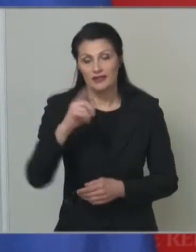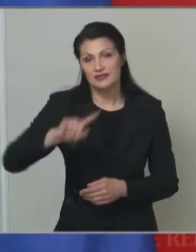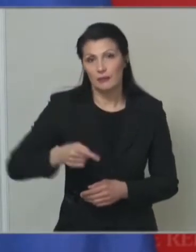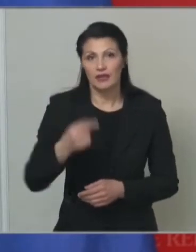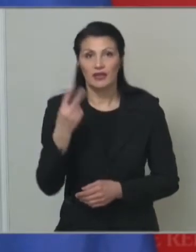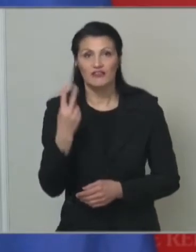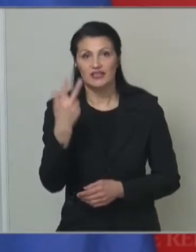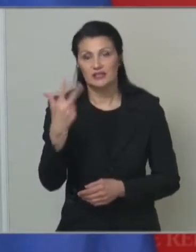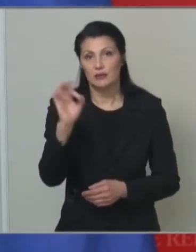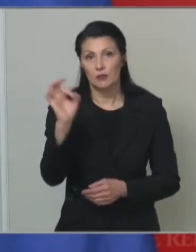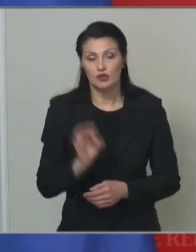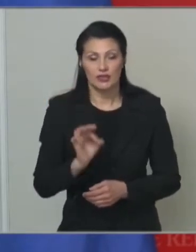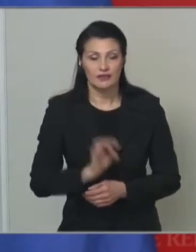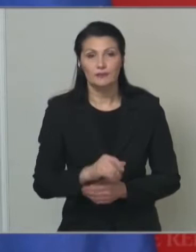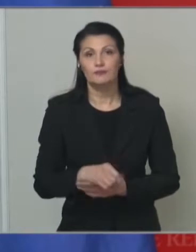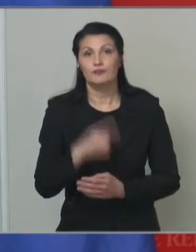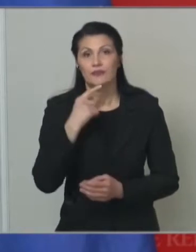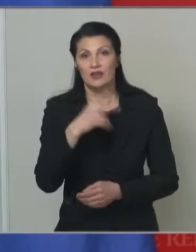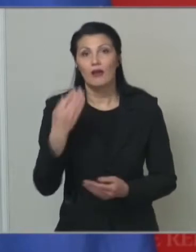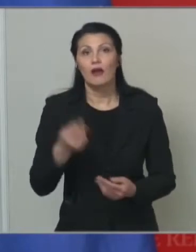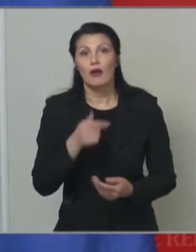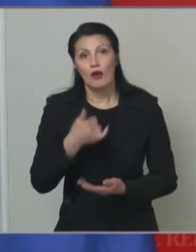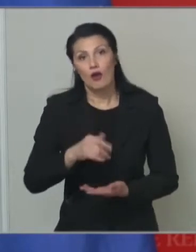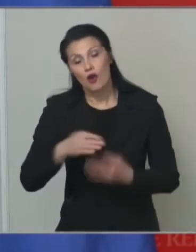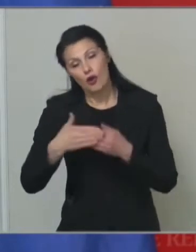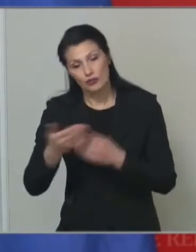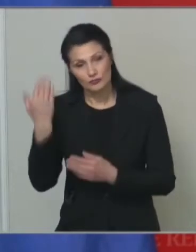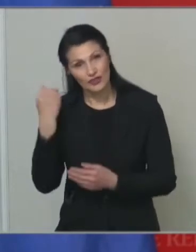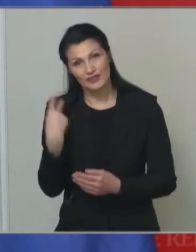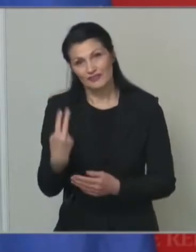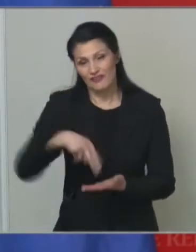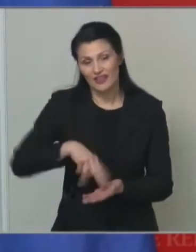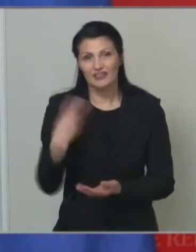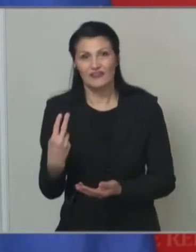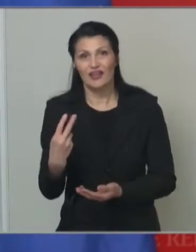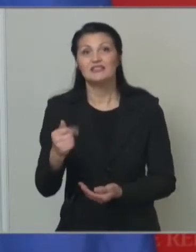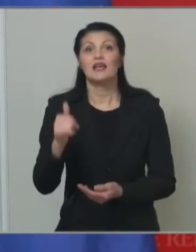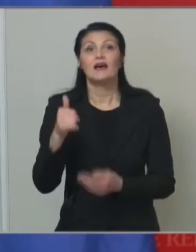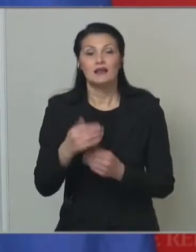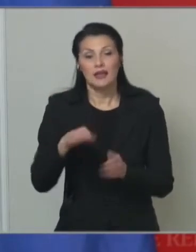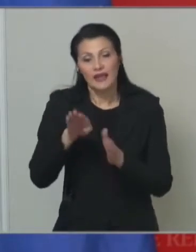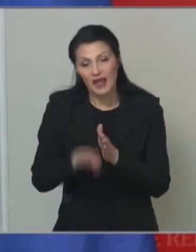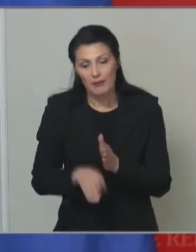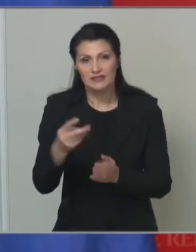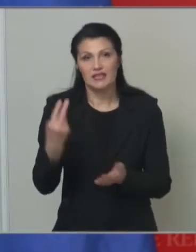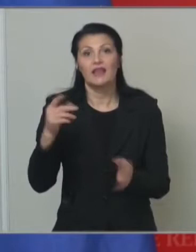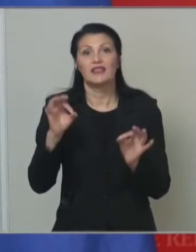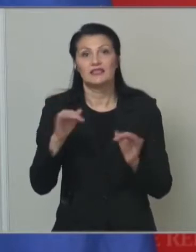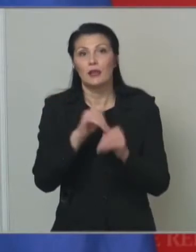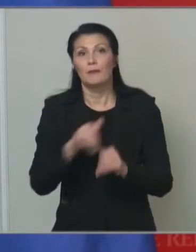1,23%, а во однос на буџетот за 2020 година е намален за 10 милиони денари.